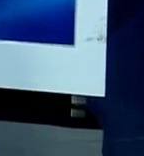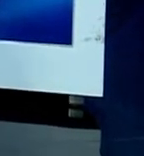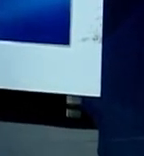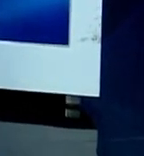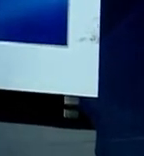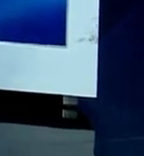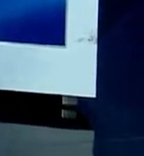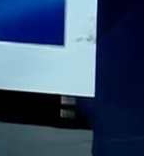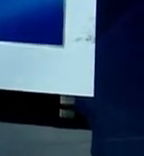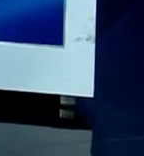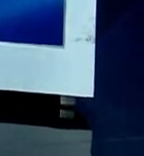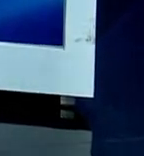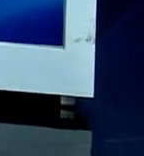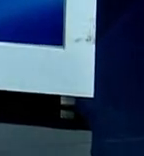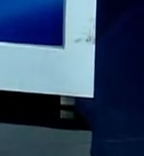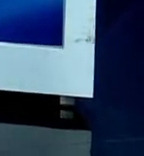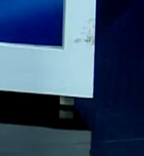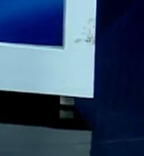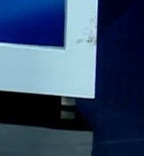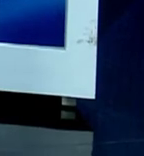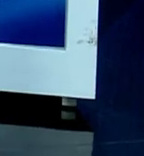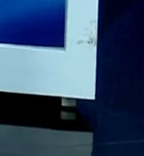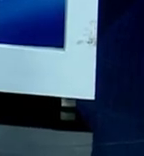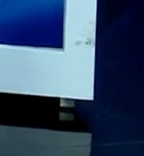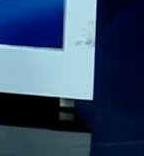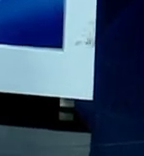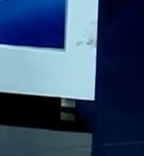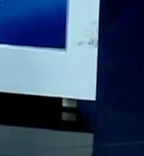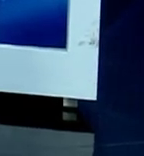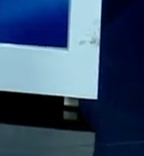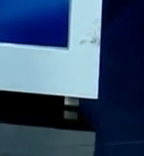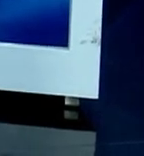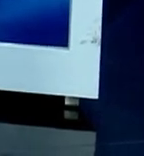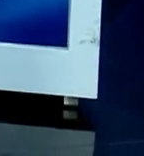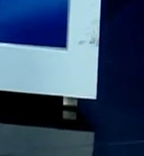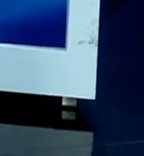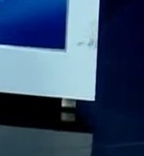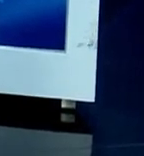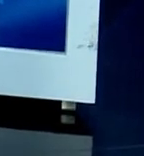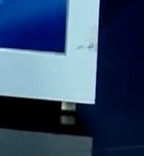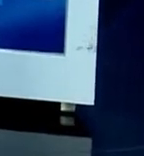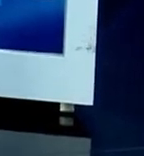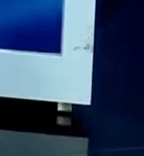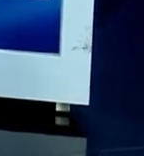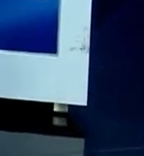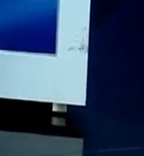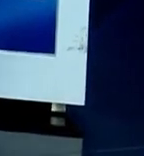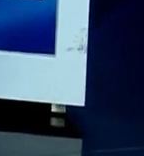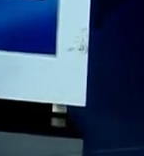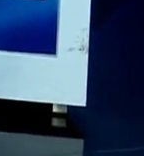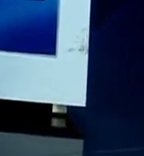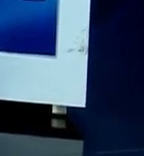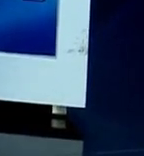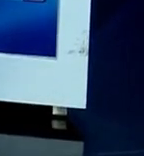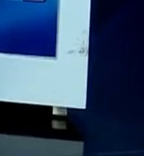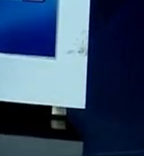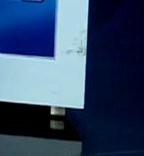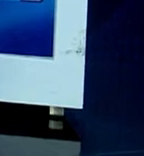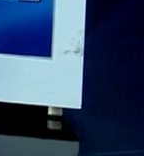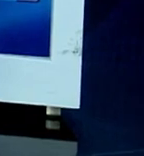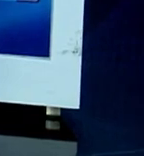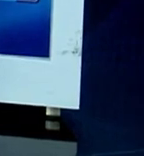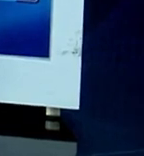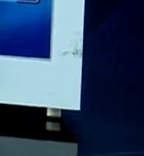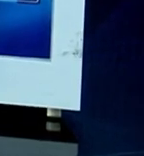Jayapura. Pesta olahraga multi cabang terbesar nasional bagi atlet penyandang disabilitas ini diharapkan akan menjadi